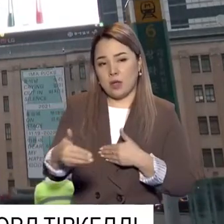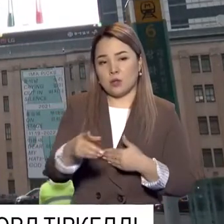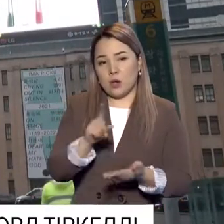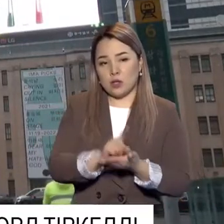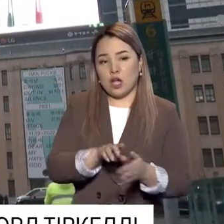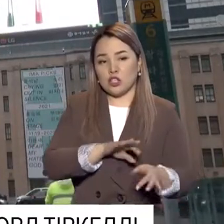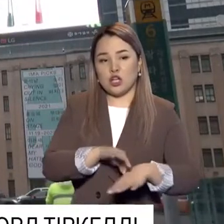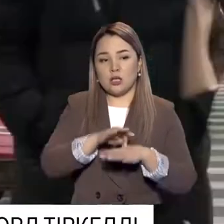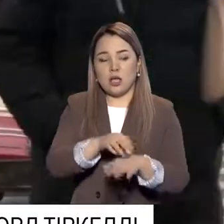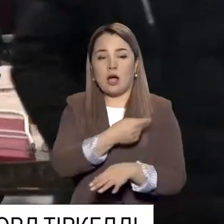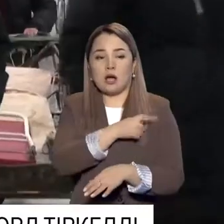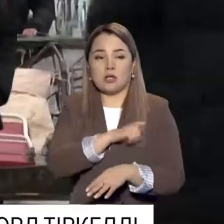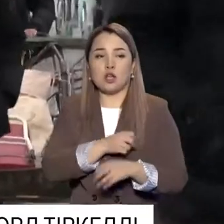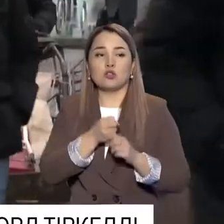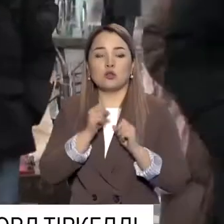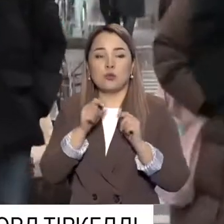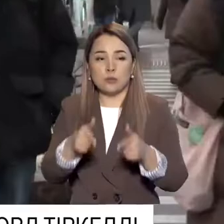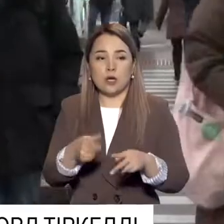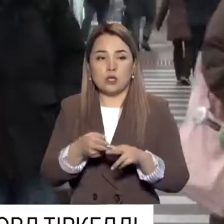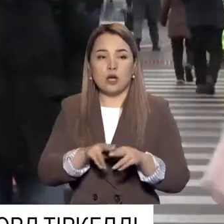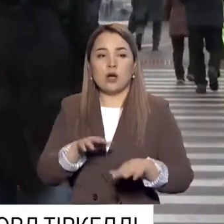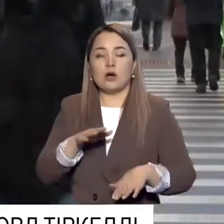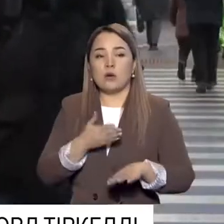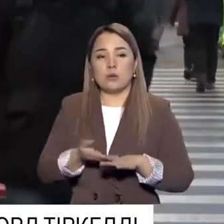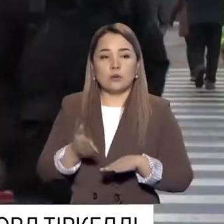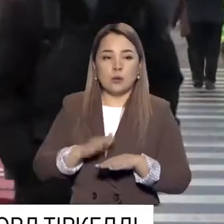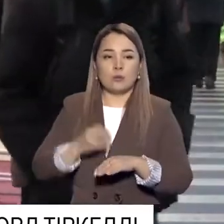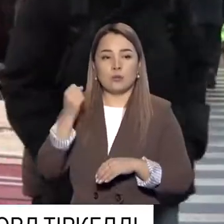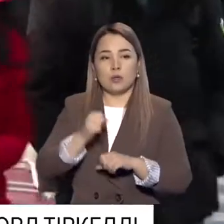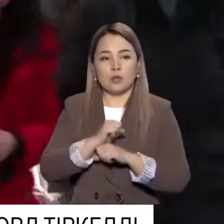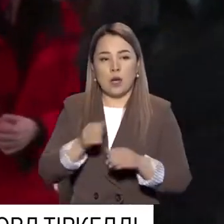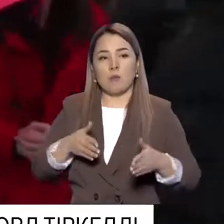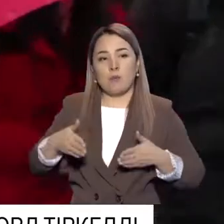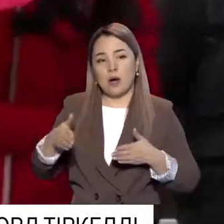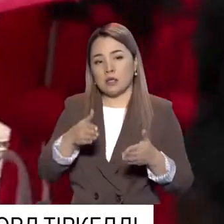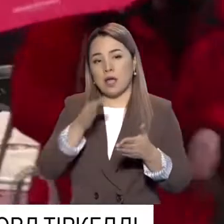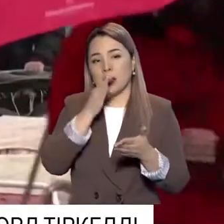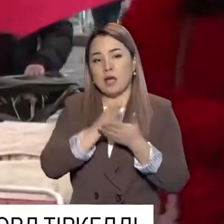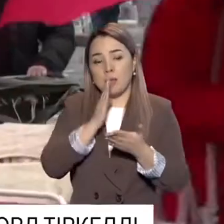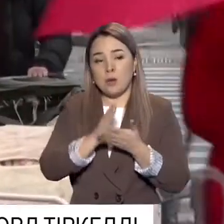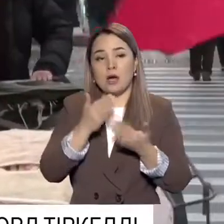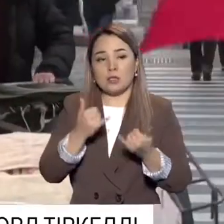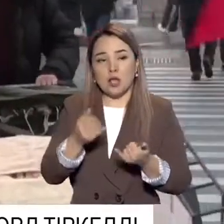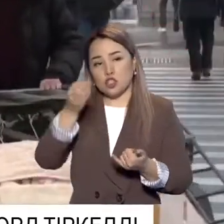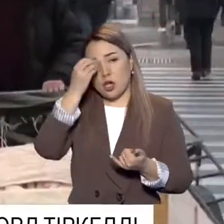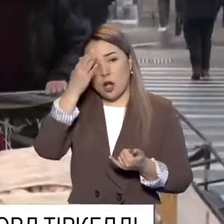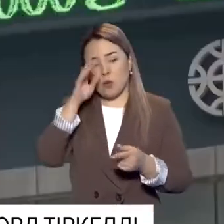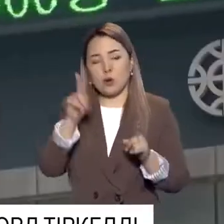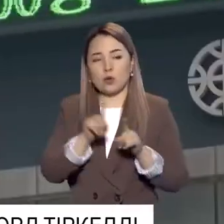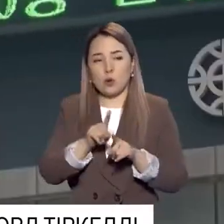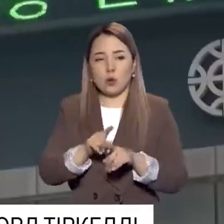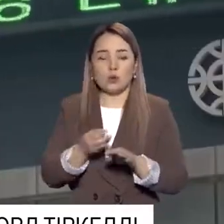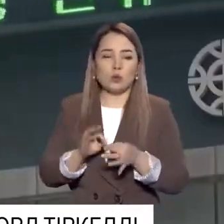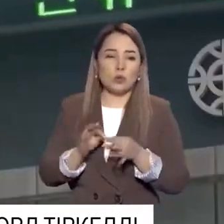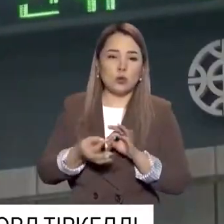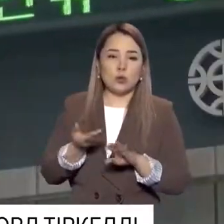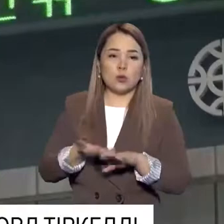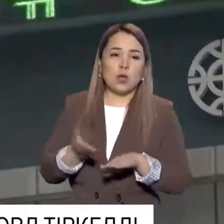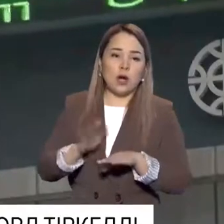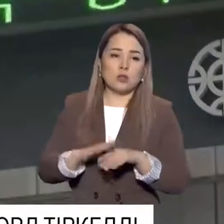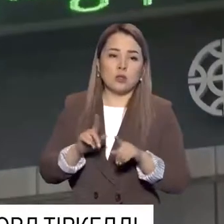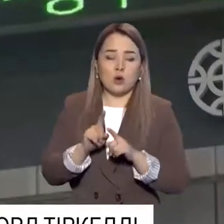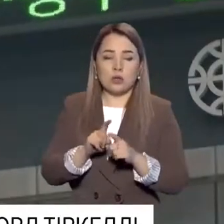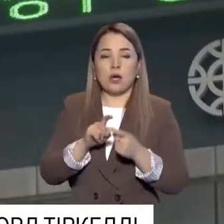шара ауруханаларға түскен салмақты жеңілдетуге бағытталған. Жапонияда да эпидахуал күрделі. Ел үкіметі вируспен